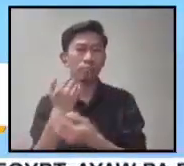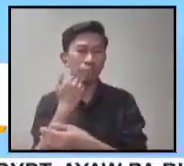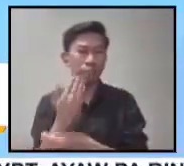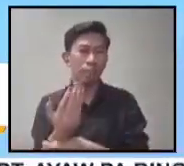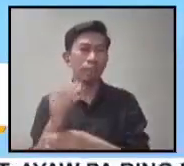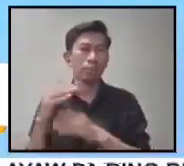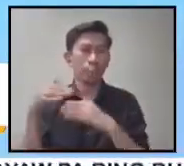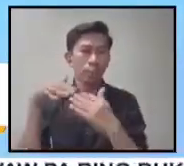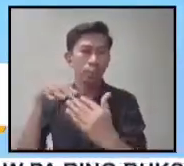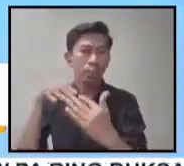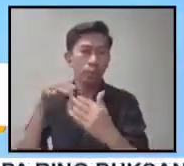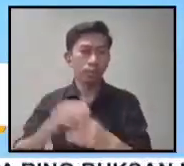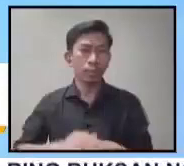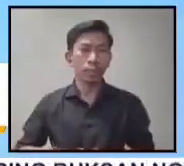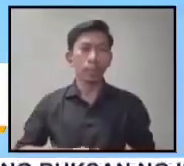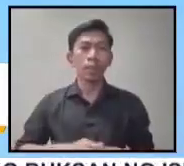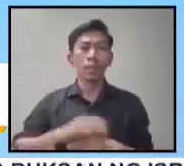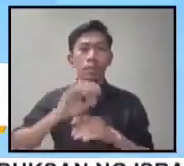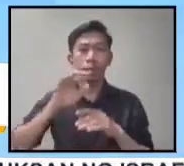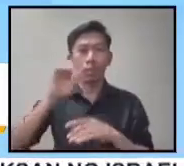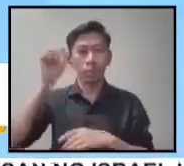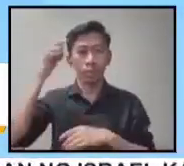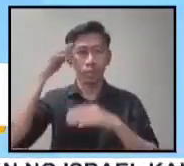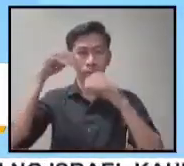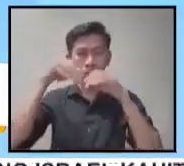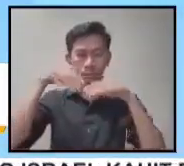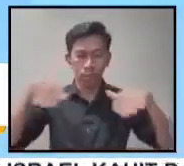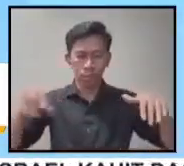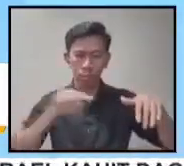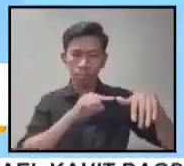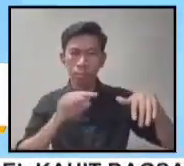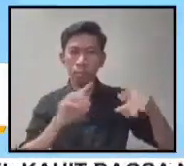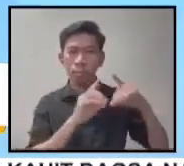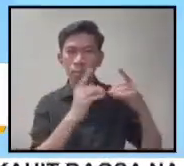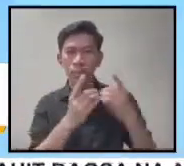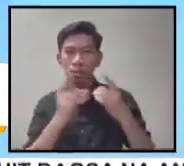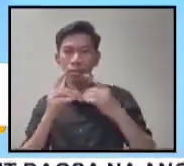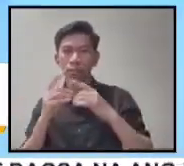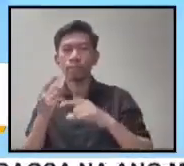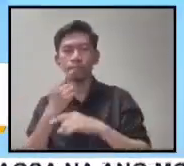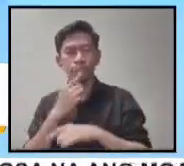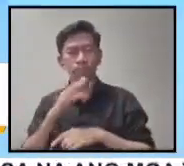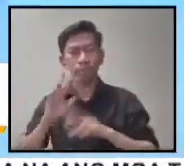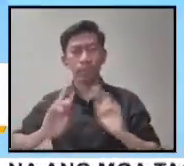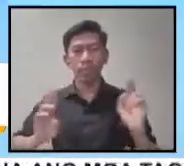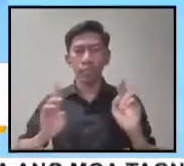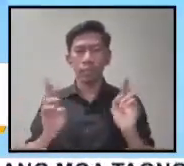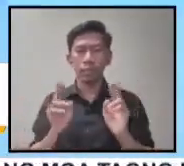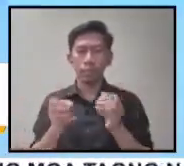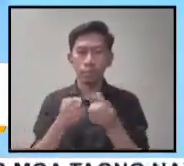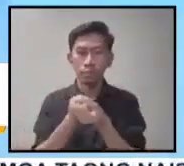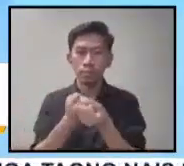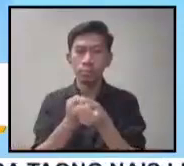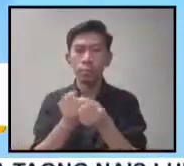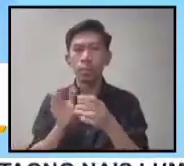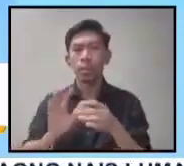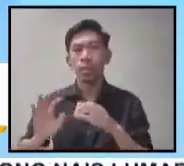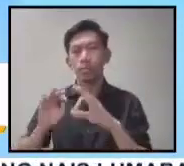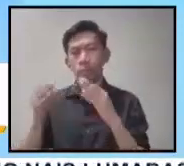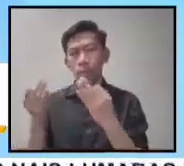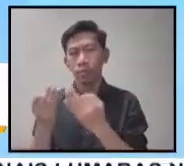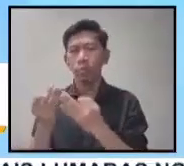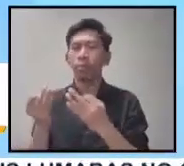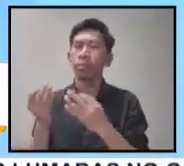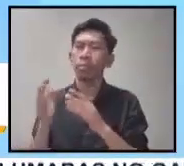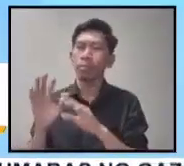ahensya ng pamahalaan kay President Marcos na handa na ang tulong na ibibigay sa mga naulilang pamilya ng mga Pilipinong nasawi sa bakbakan ng Israel